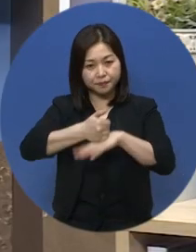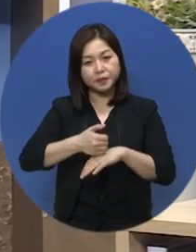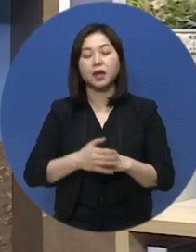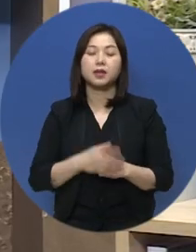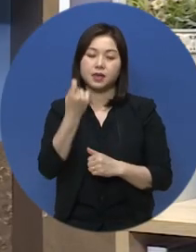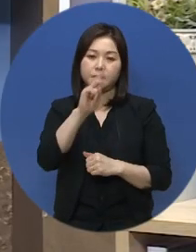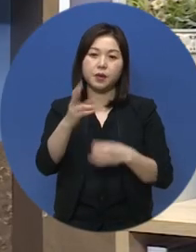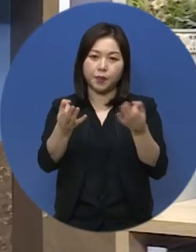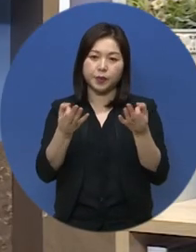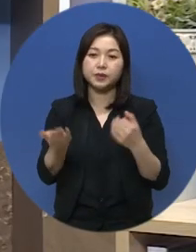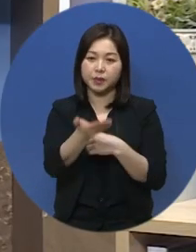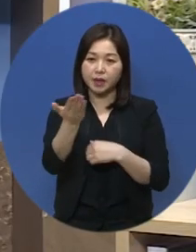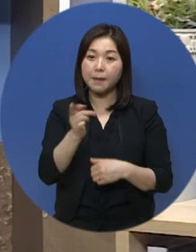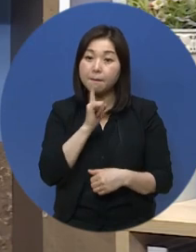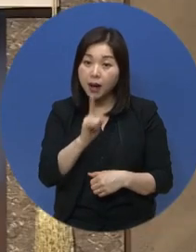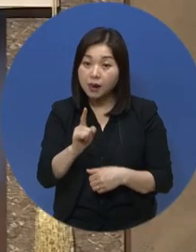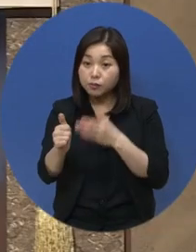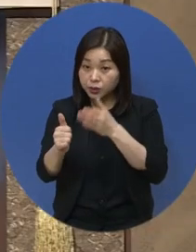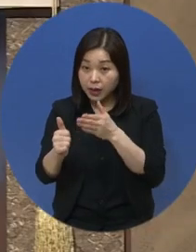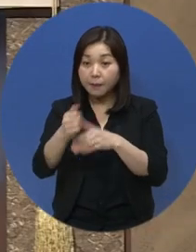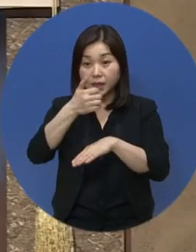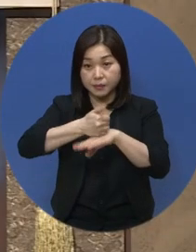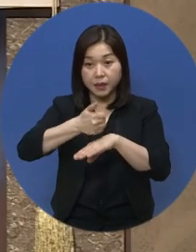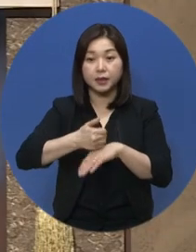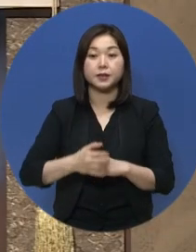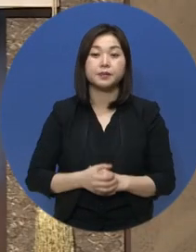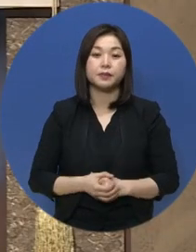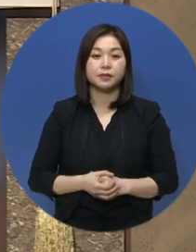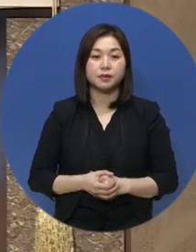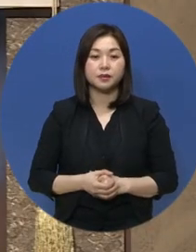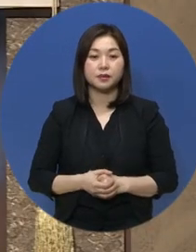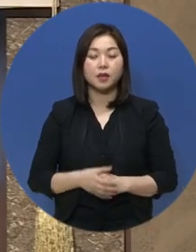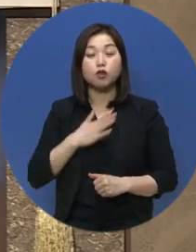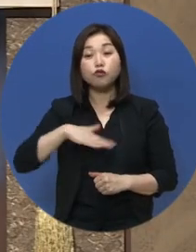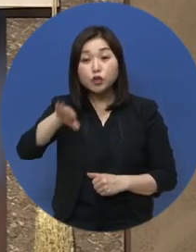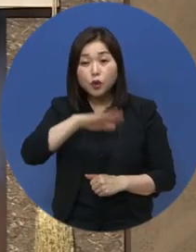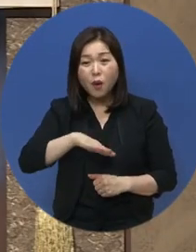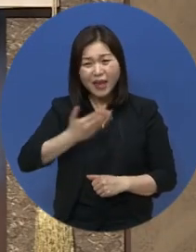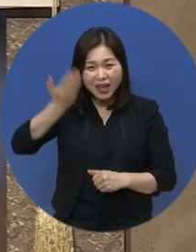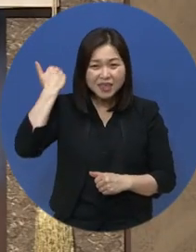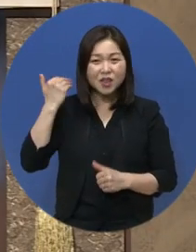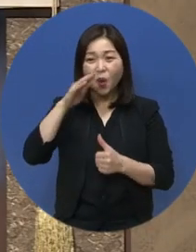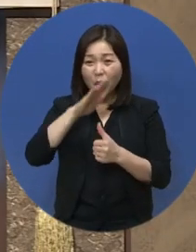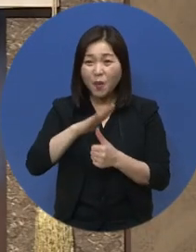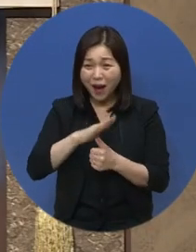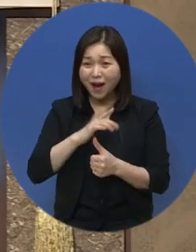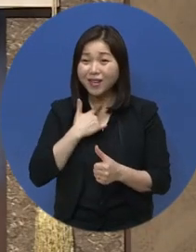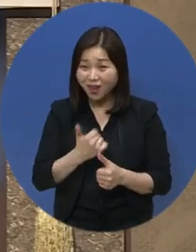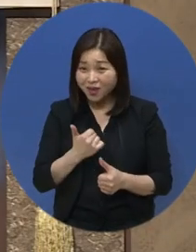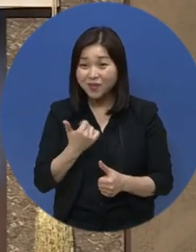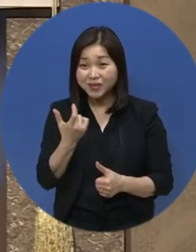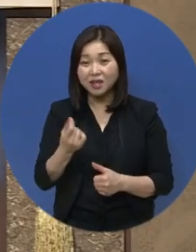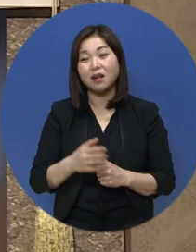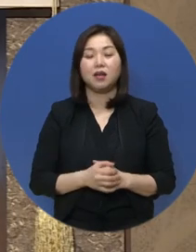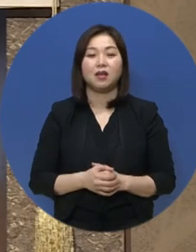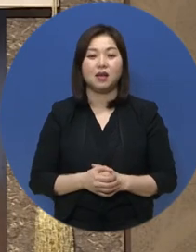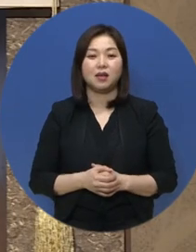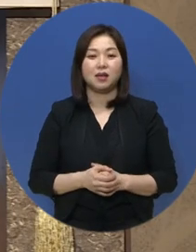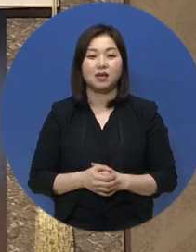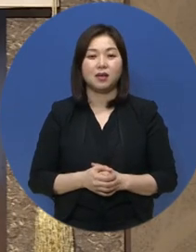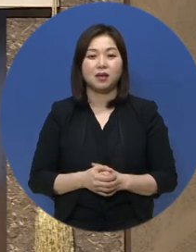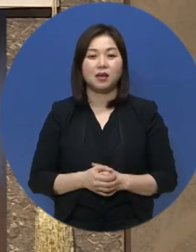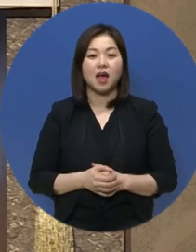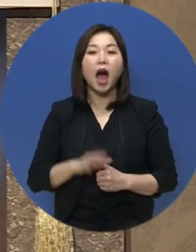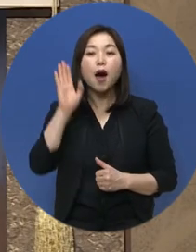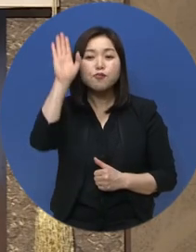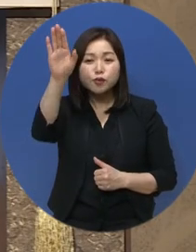시청자분들께 한 네. 말씀 해주시죠. 우리도 한때는 어린 아이였습니다. 우리보다